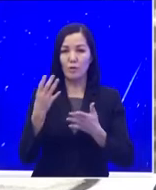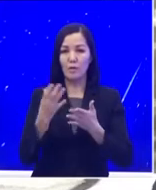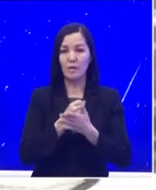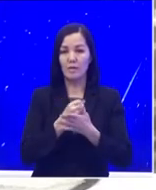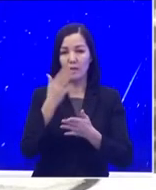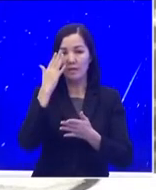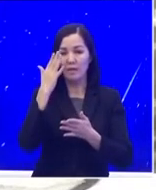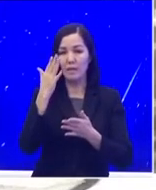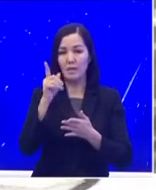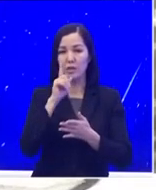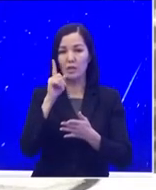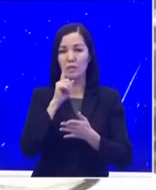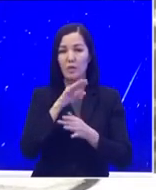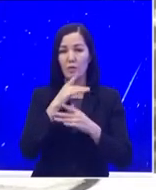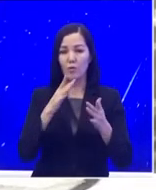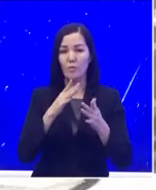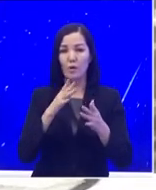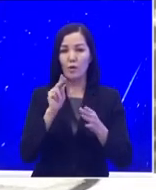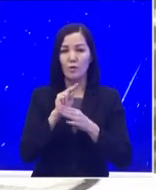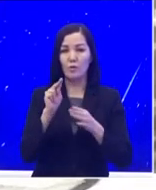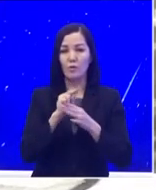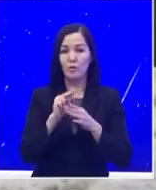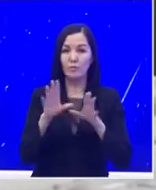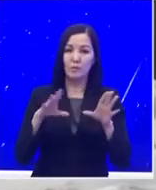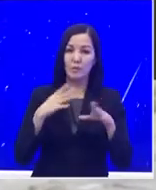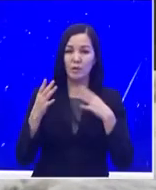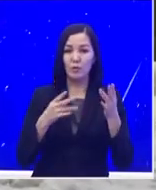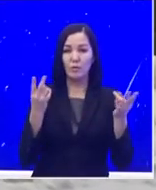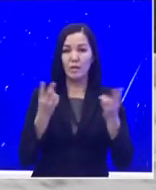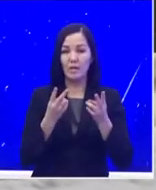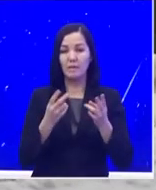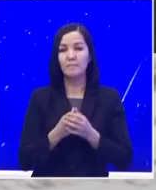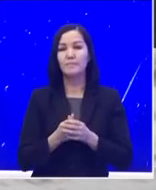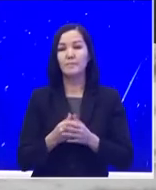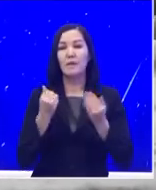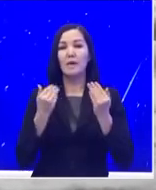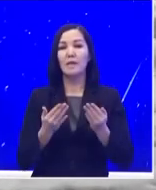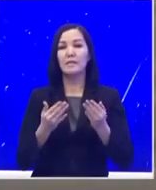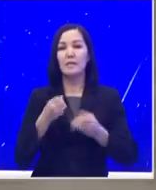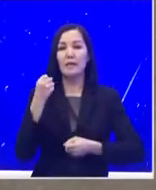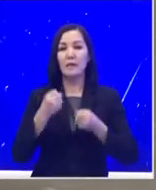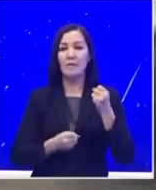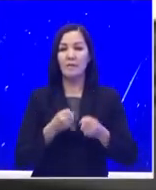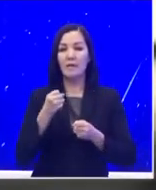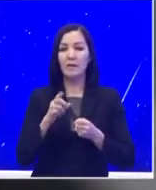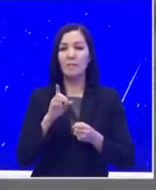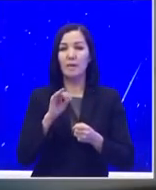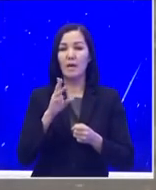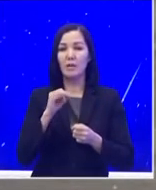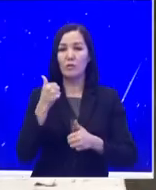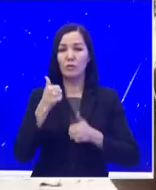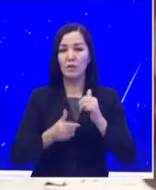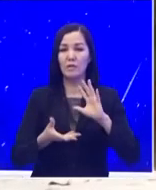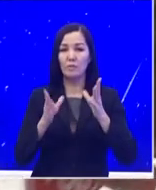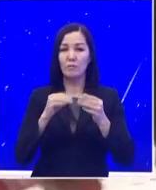көп, тек оларды дайындаса чемпиондар шығары анық. Қазір автошабандоздар ралли және автобиатлон жарыс түрі